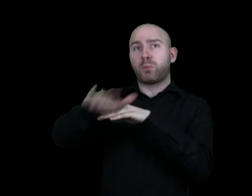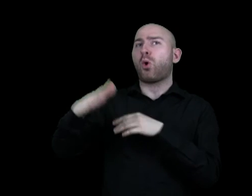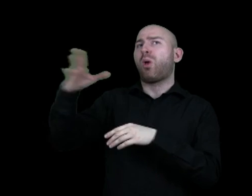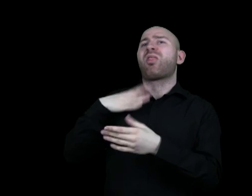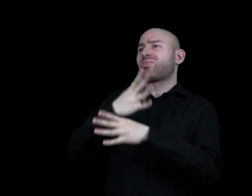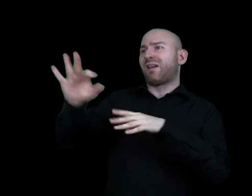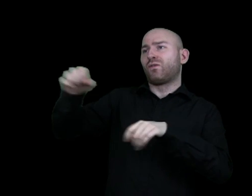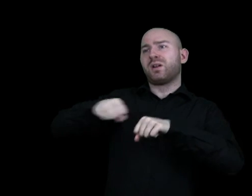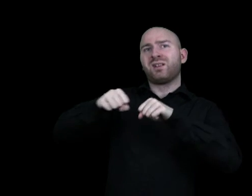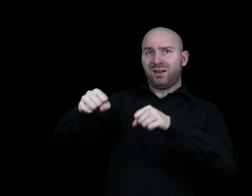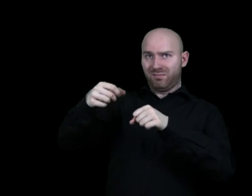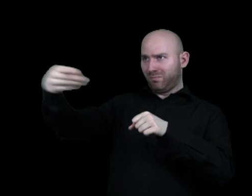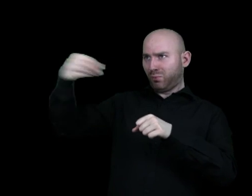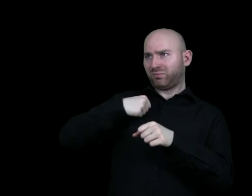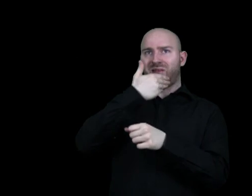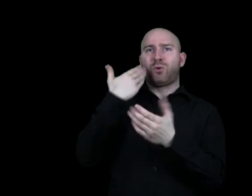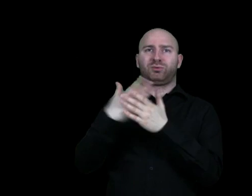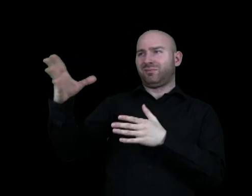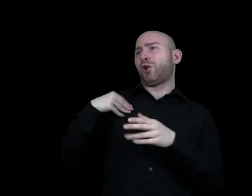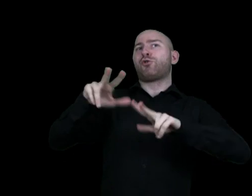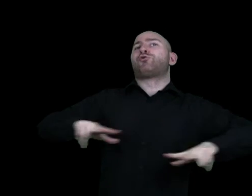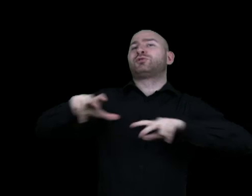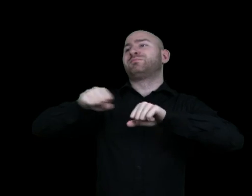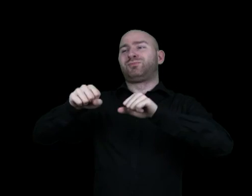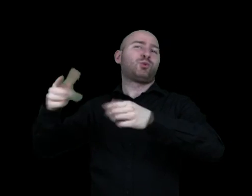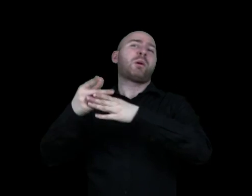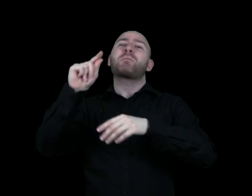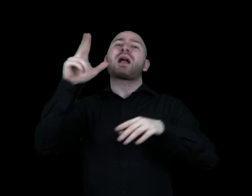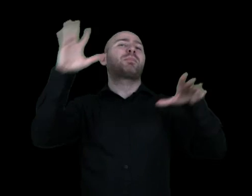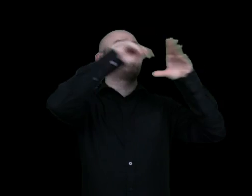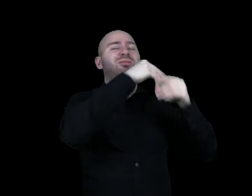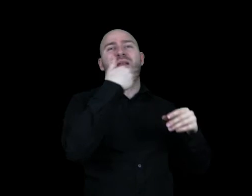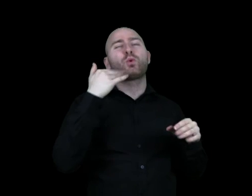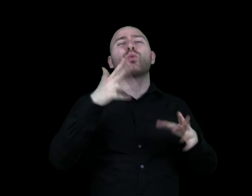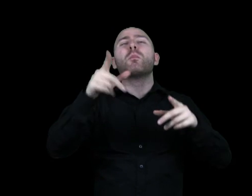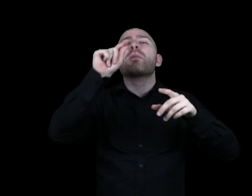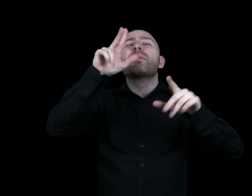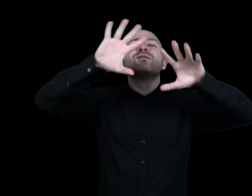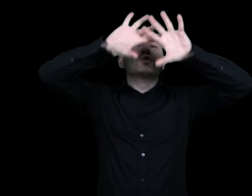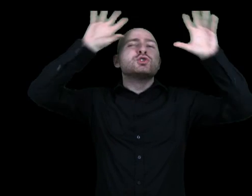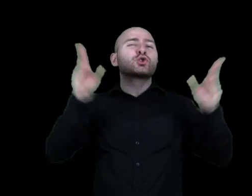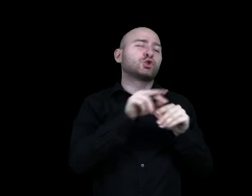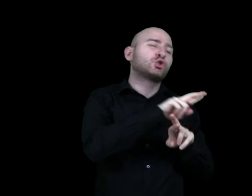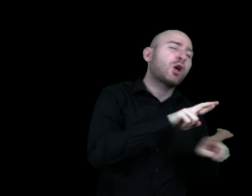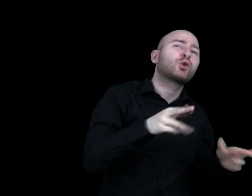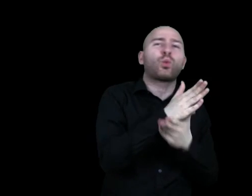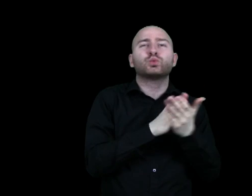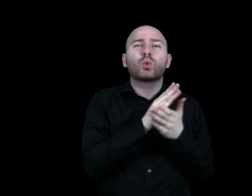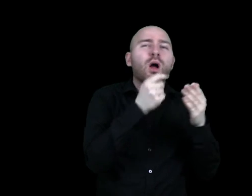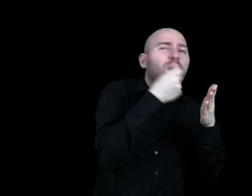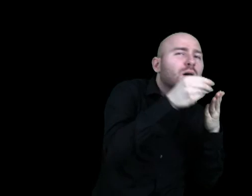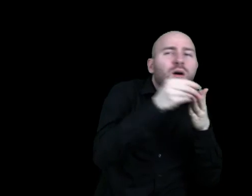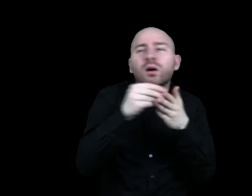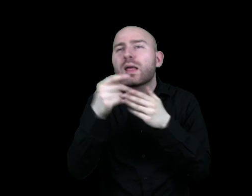wszystkie obejmuje więc to, co można rejestrować i gdzie dochodzi do zapłaty. Jedna osoba płaci drugiej za